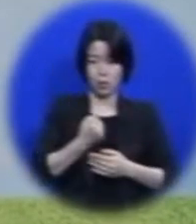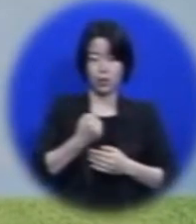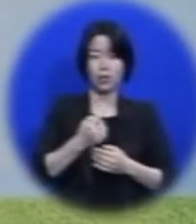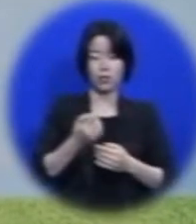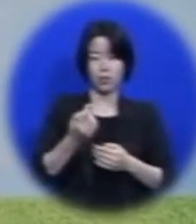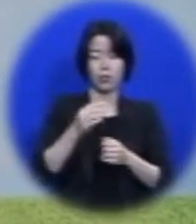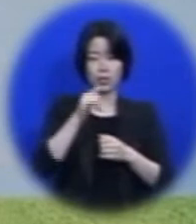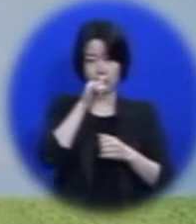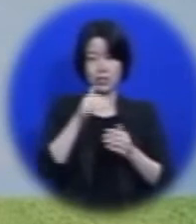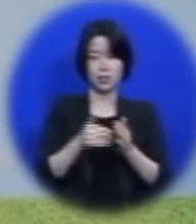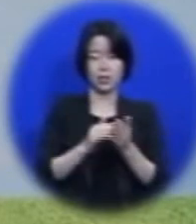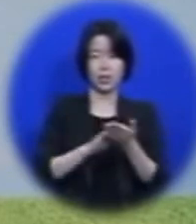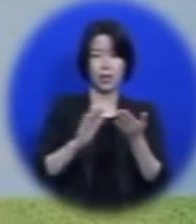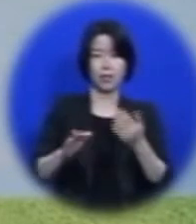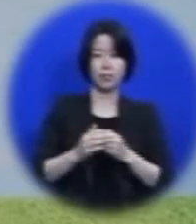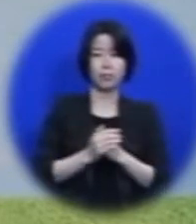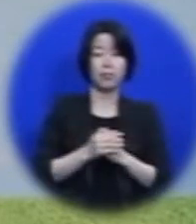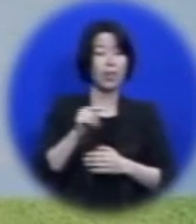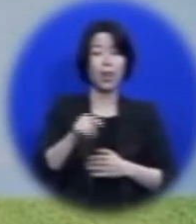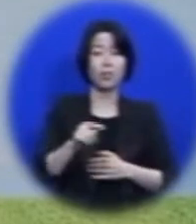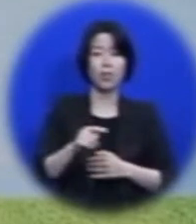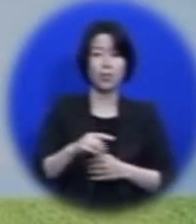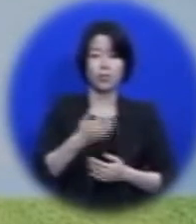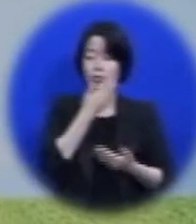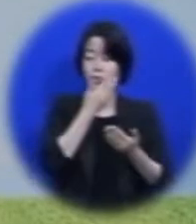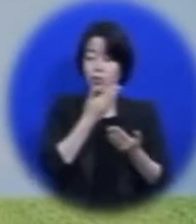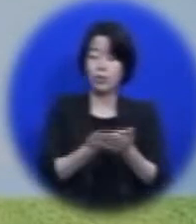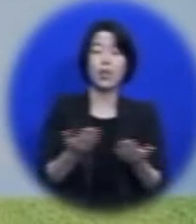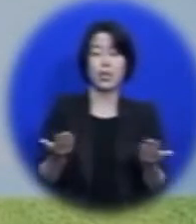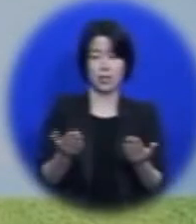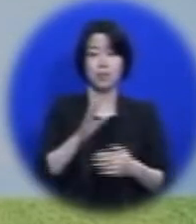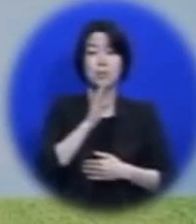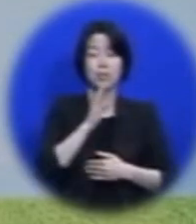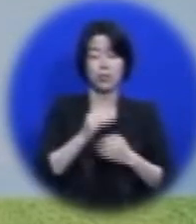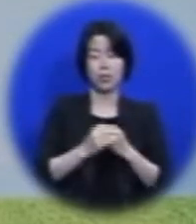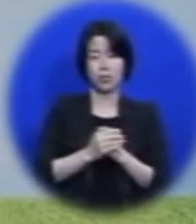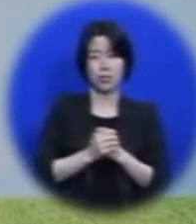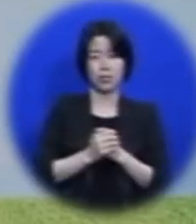오셨습니다. 그건 중요한 일이기도 합니다.